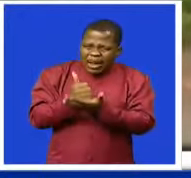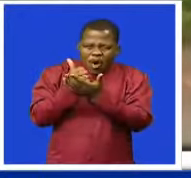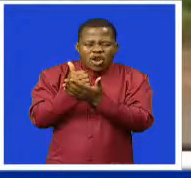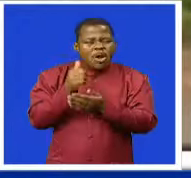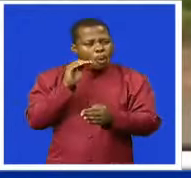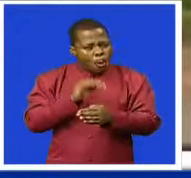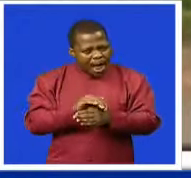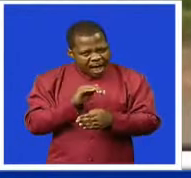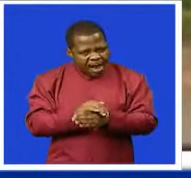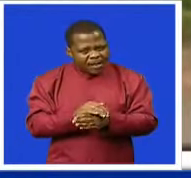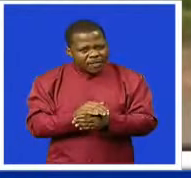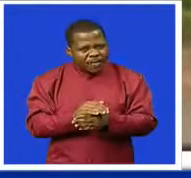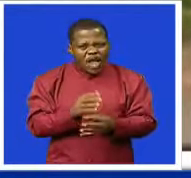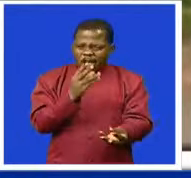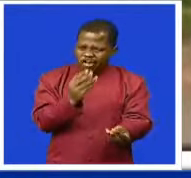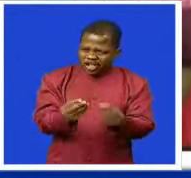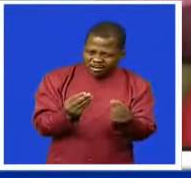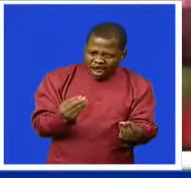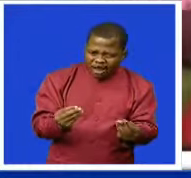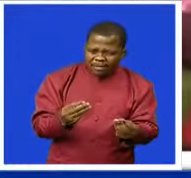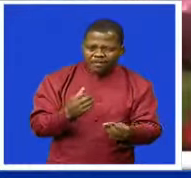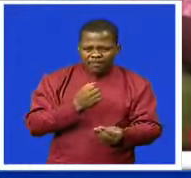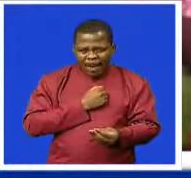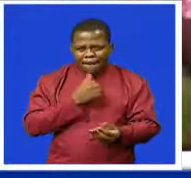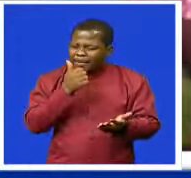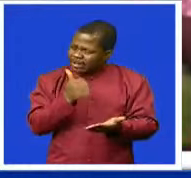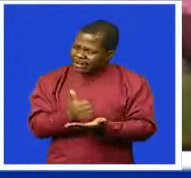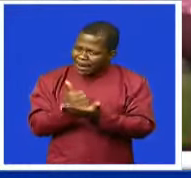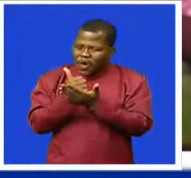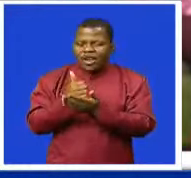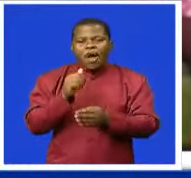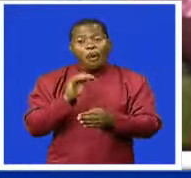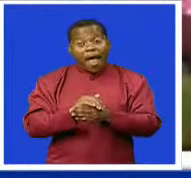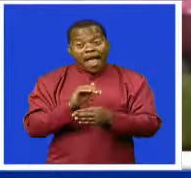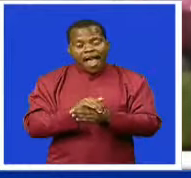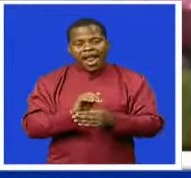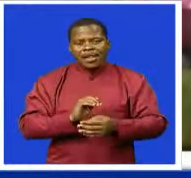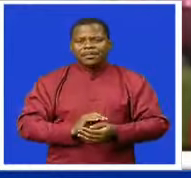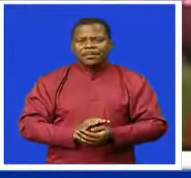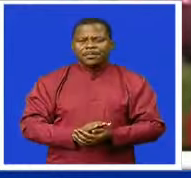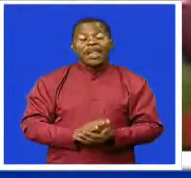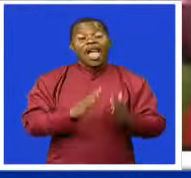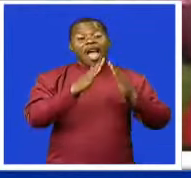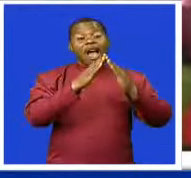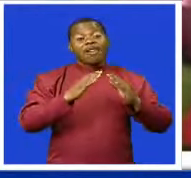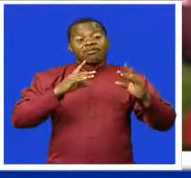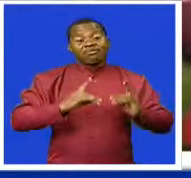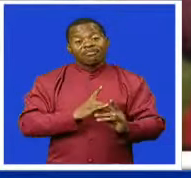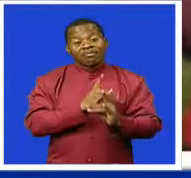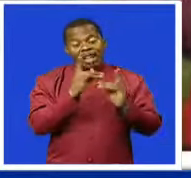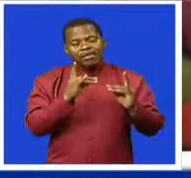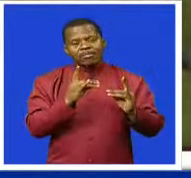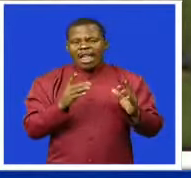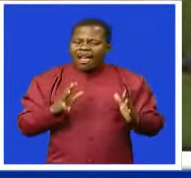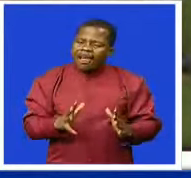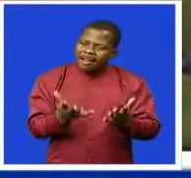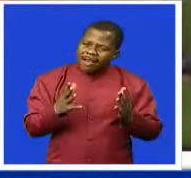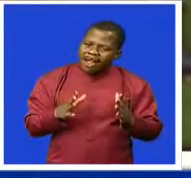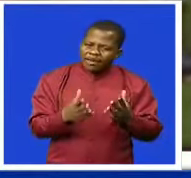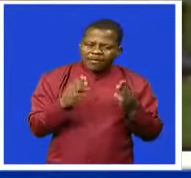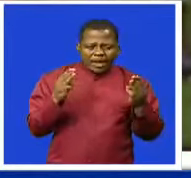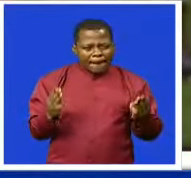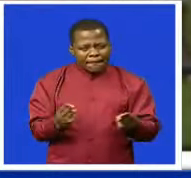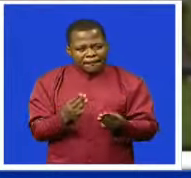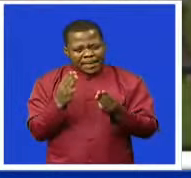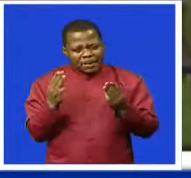are so supportive vele kakhulu nje. Litiko letempilo likhuthatha ukuthi bamfu bahlole sifo semdlavuza ngesikhathi